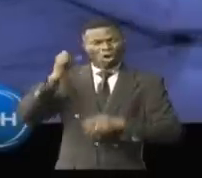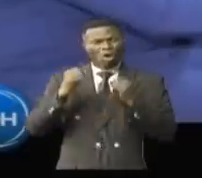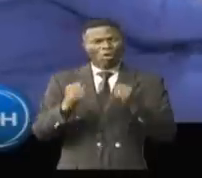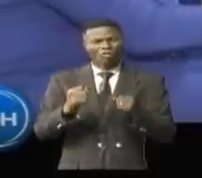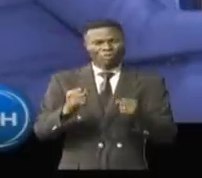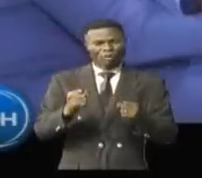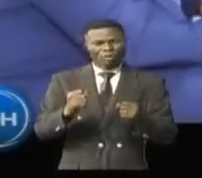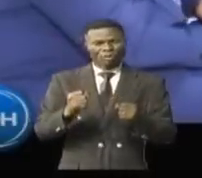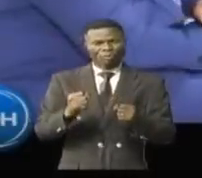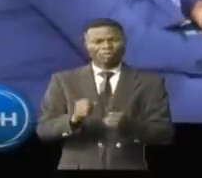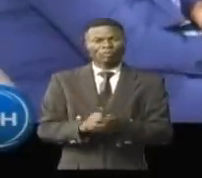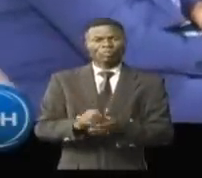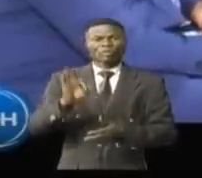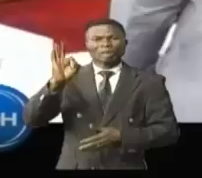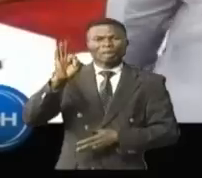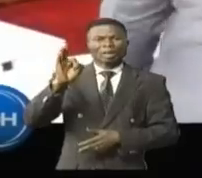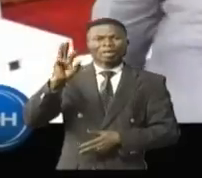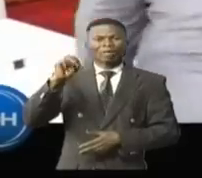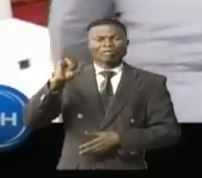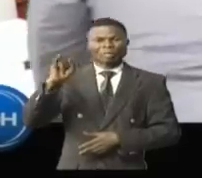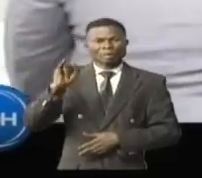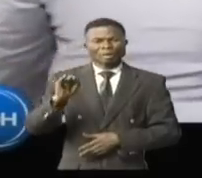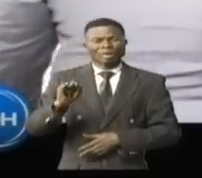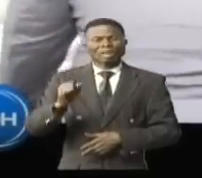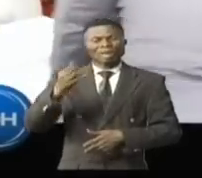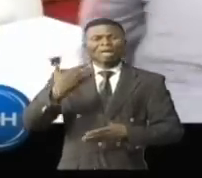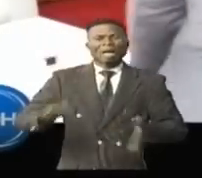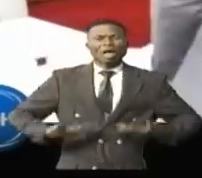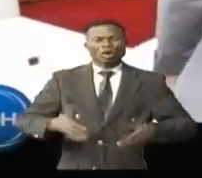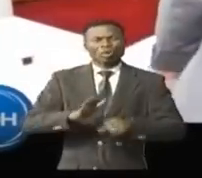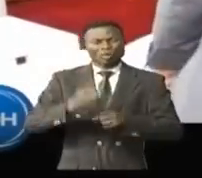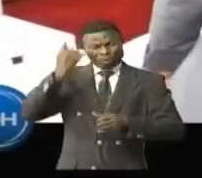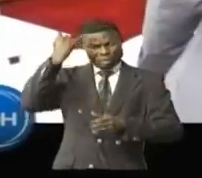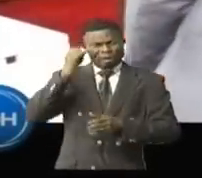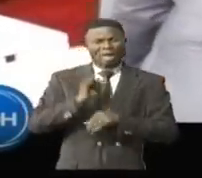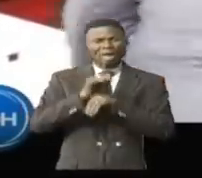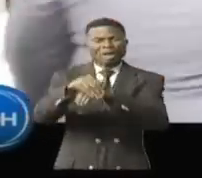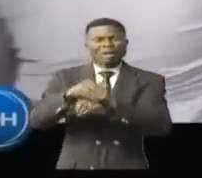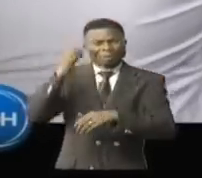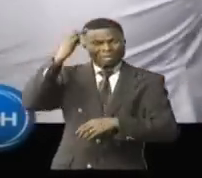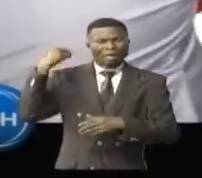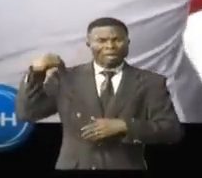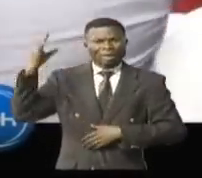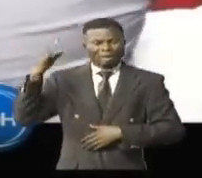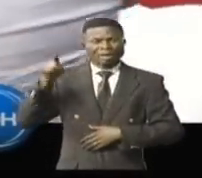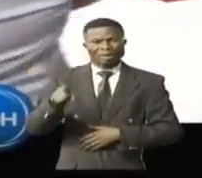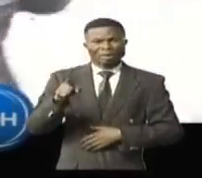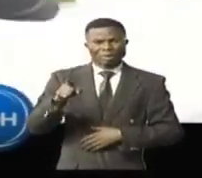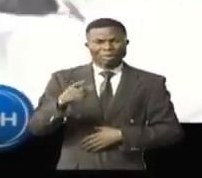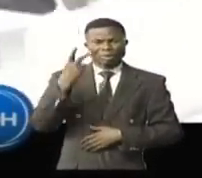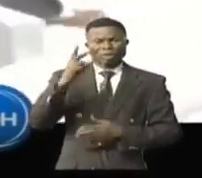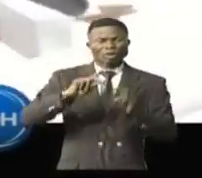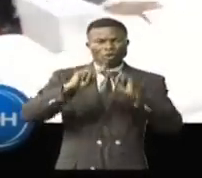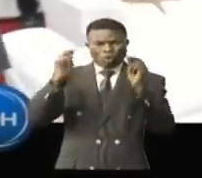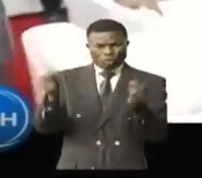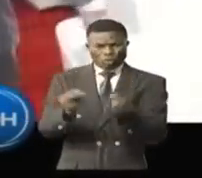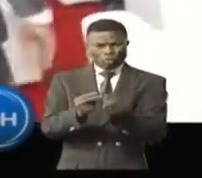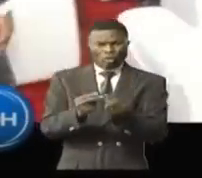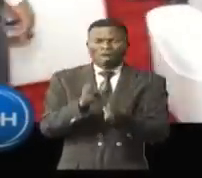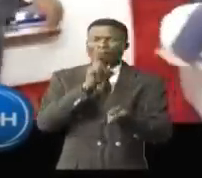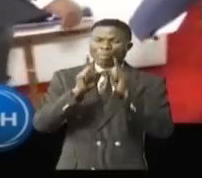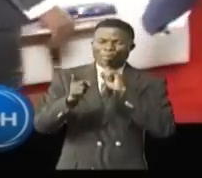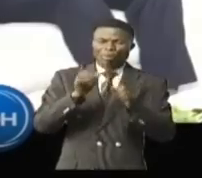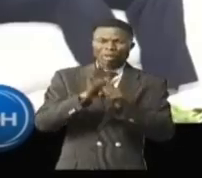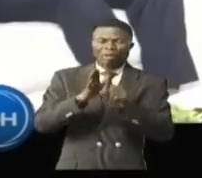efficace. Le FMI, lui, salue l'esprit d'anticipation du ministre d'État Boji. Les deux délégations ont séparément échangé